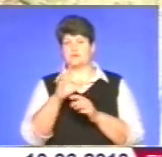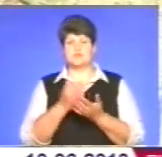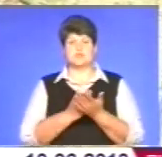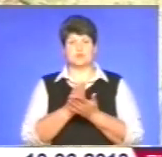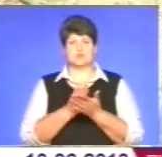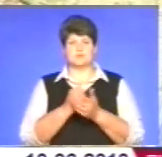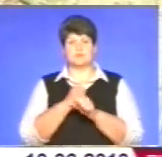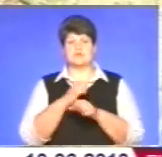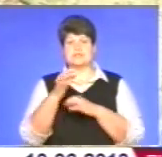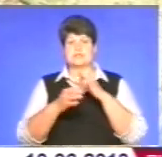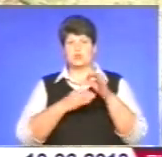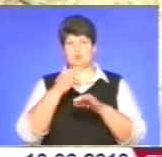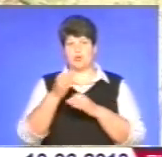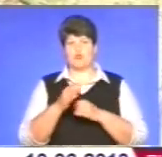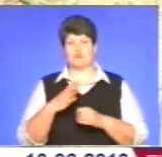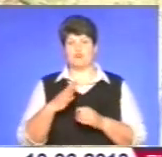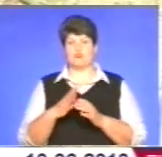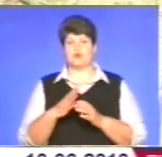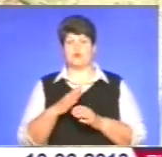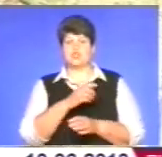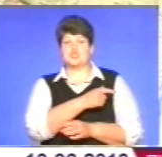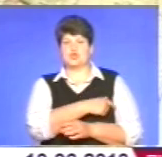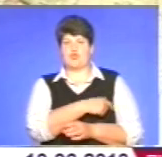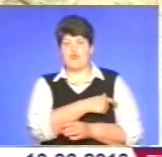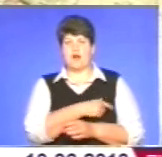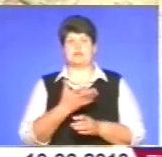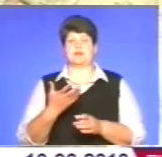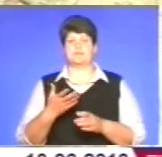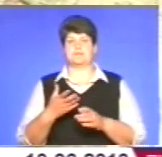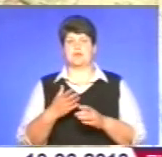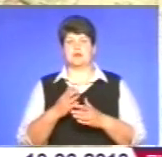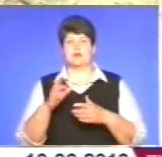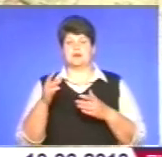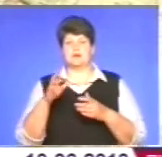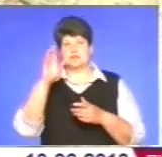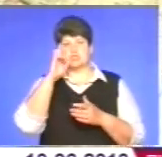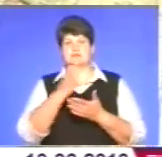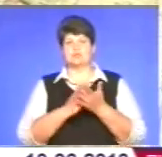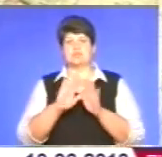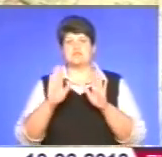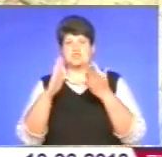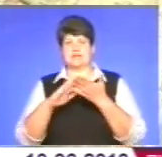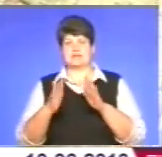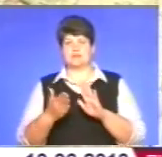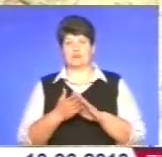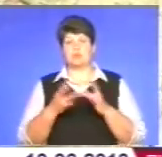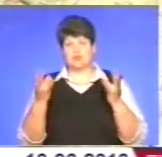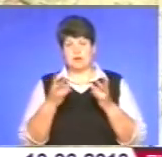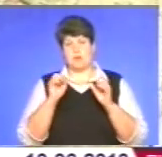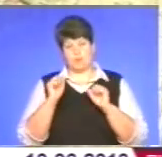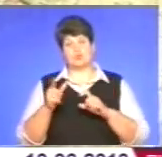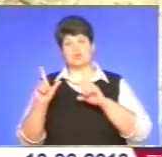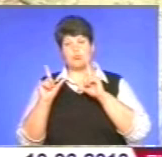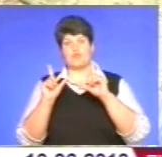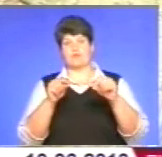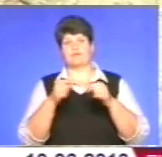працюють в цілодобовому чергуванні, як і комунальні, дорожні, Державна служба надзвичайних ситуацій. При потребі ми в будь-який час можемо виїхати в